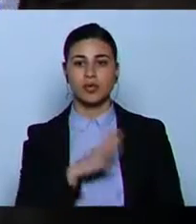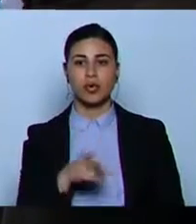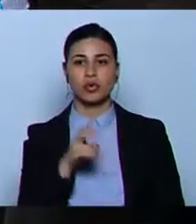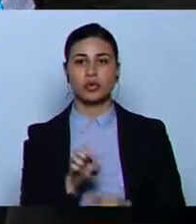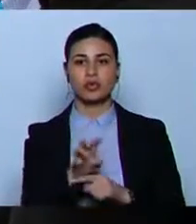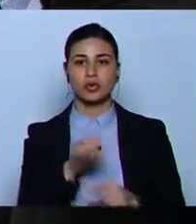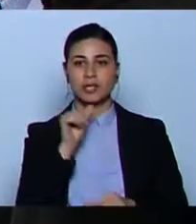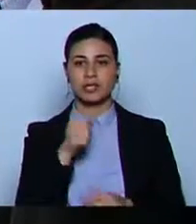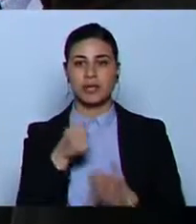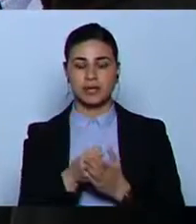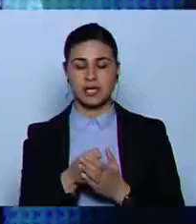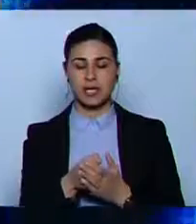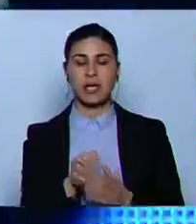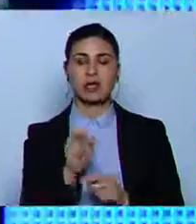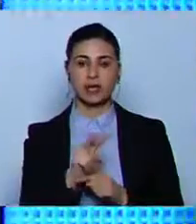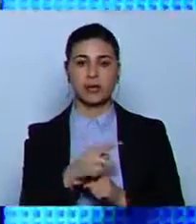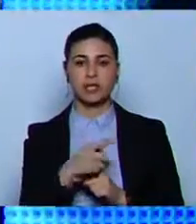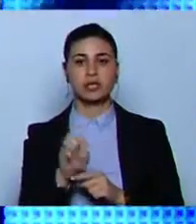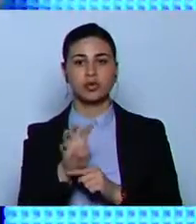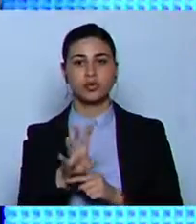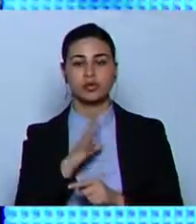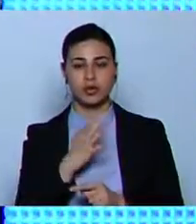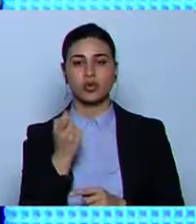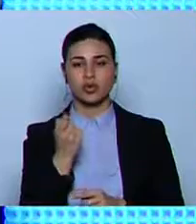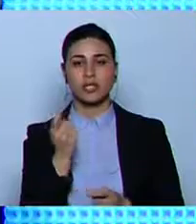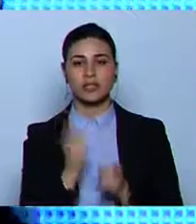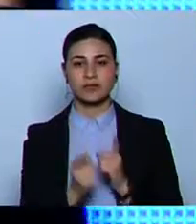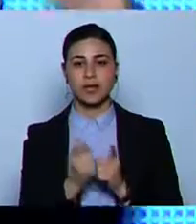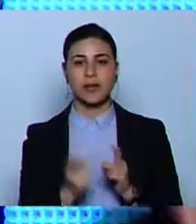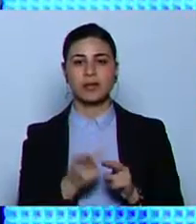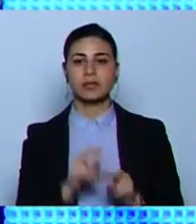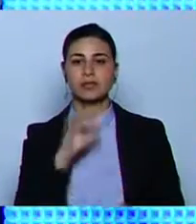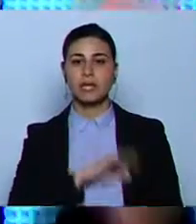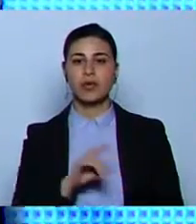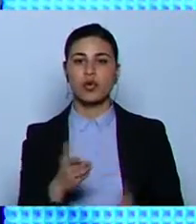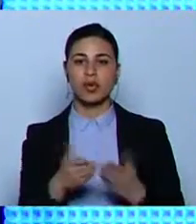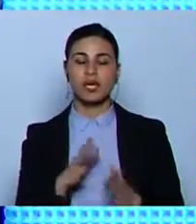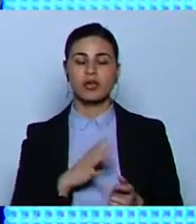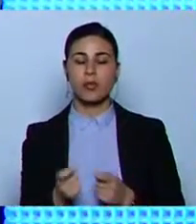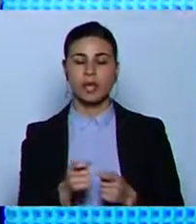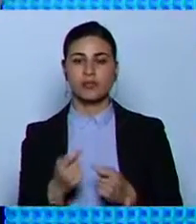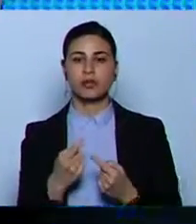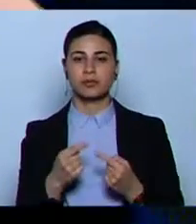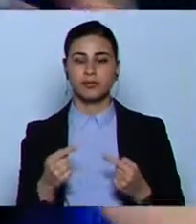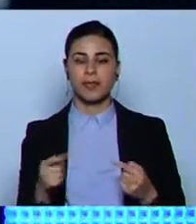2014 წლამდე, ნუ 12-დან 14-მდე კიდე ვიყო პატარა ცვლილებები იმის გამო, რომ იქ ღია მართლობის